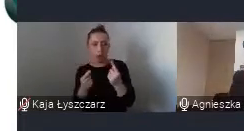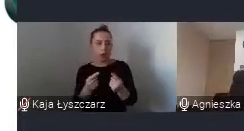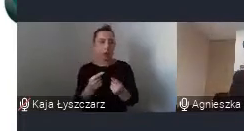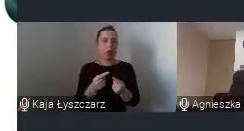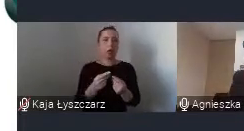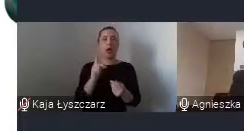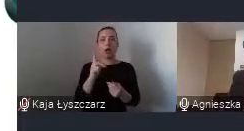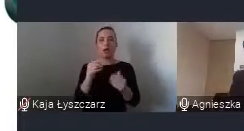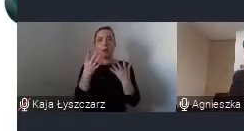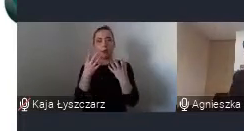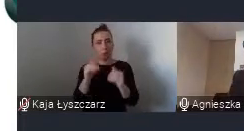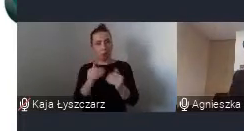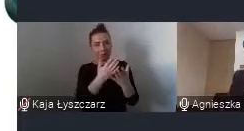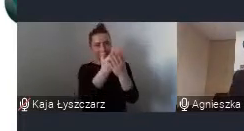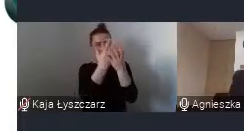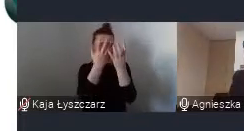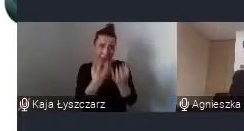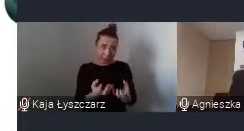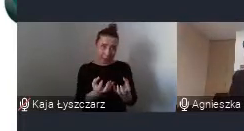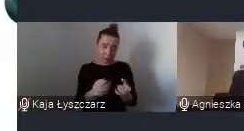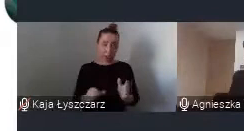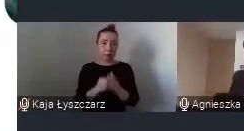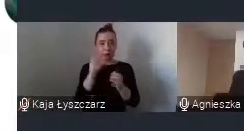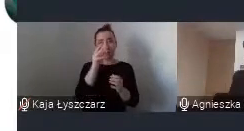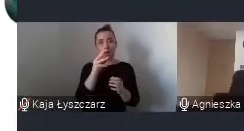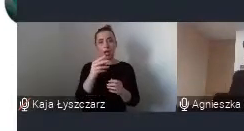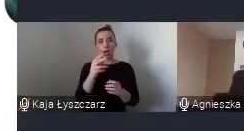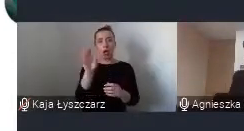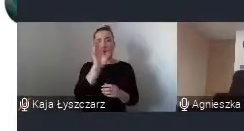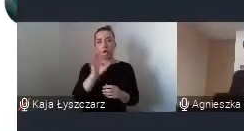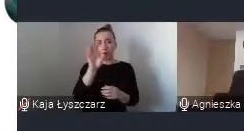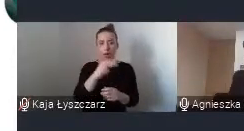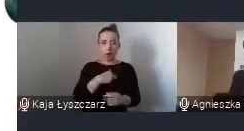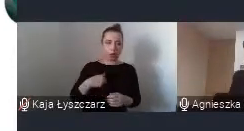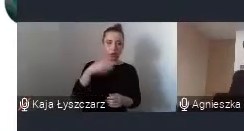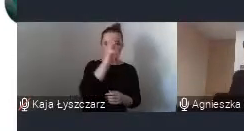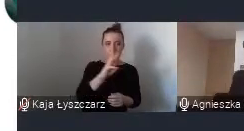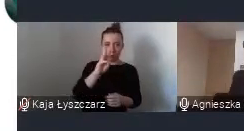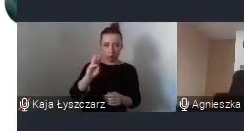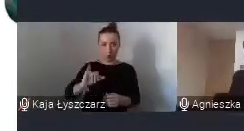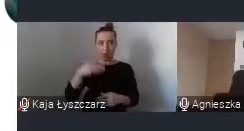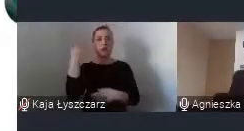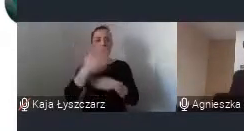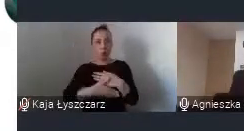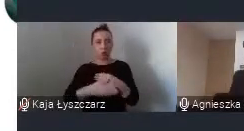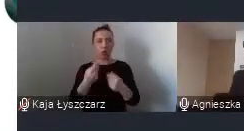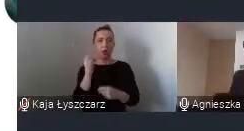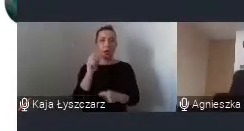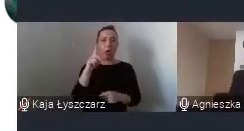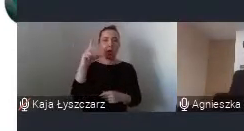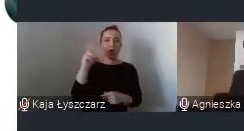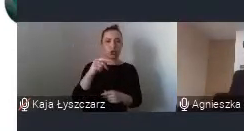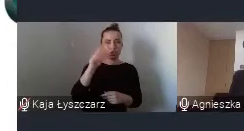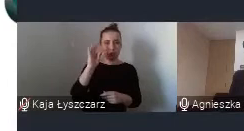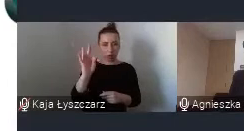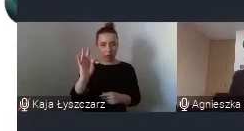tym momencie zachęcić do wejścia na naszą stronę. Ja po mojej prezentacji wrzucę Państwu link na czacie. Każdy z tych